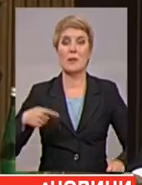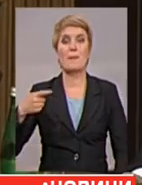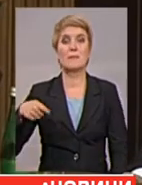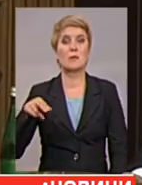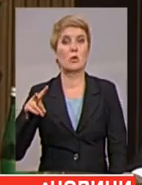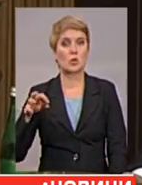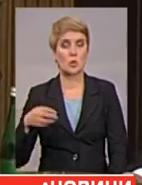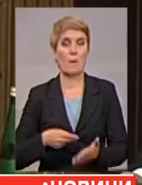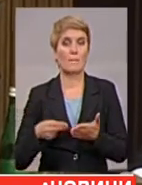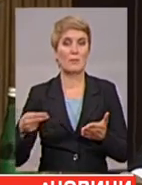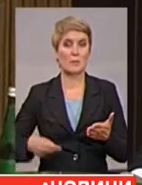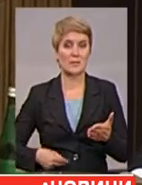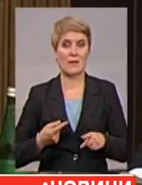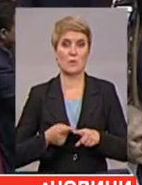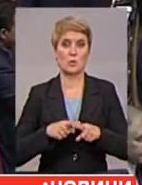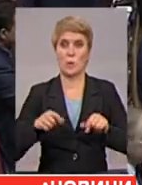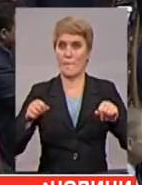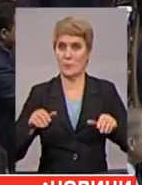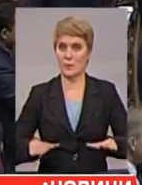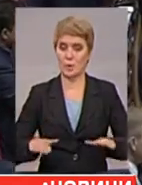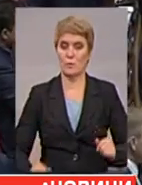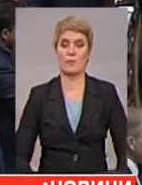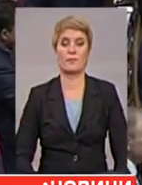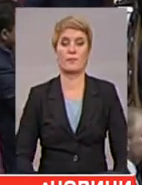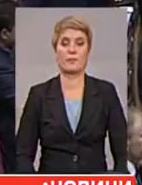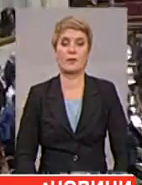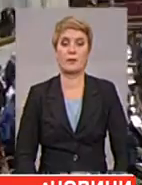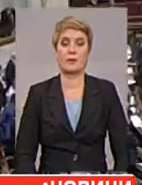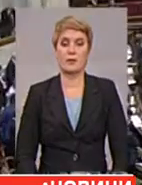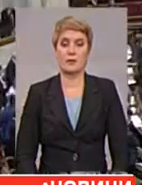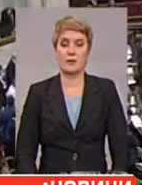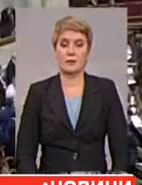Порошенко підписав цю постанову. Вікторія Рощина, Олексій Трушин. Новини на Першому.